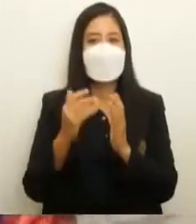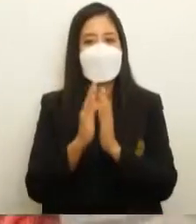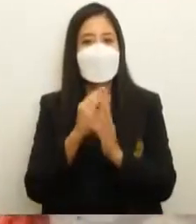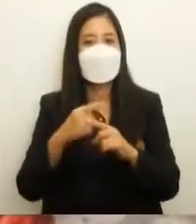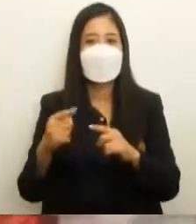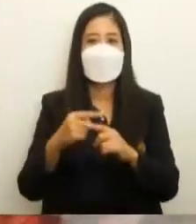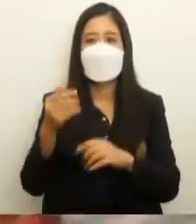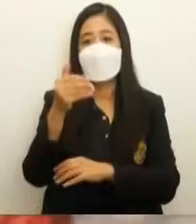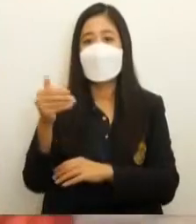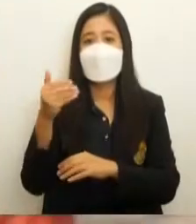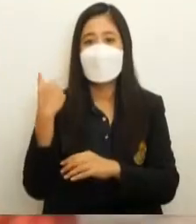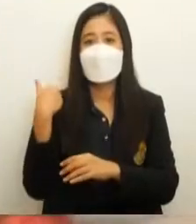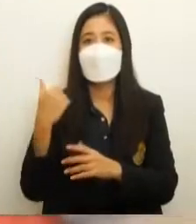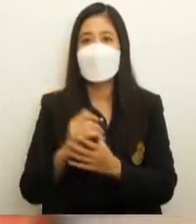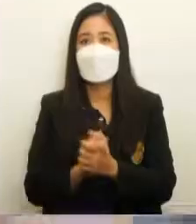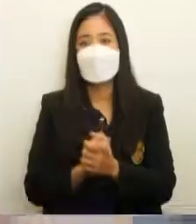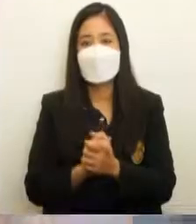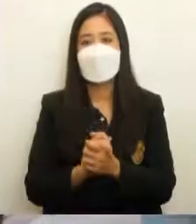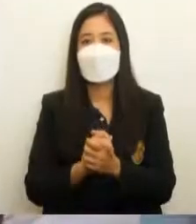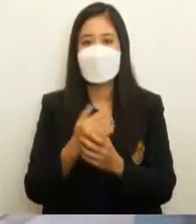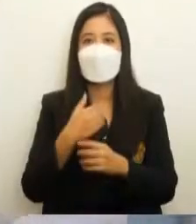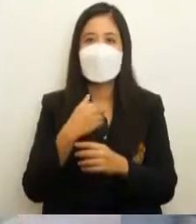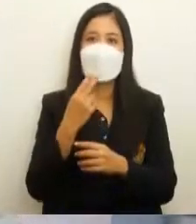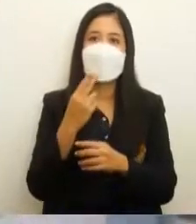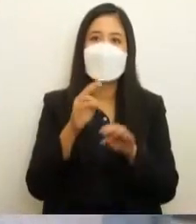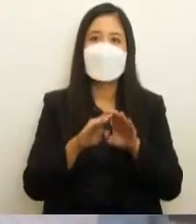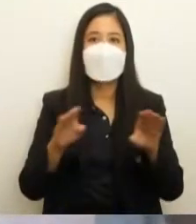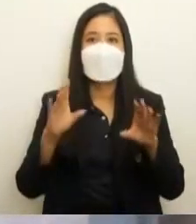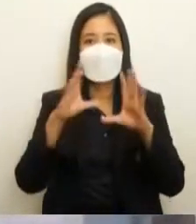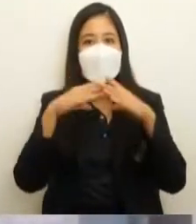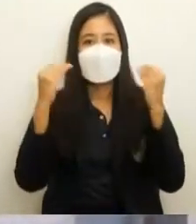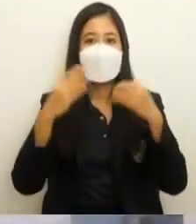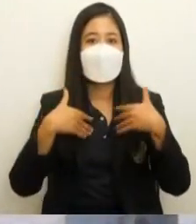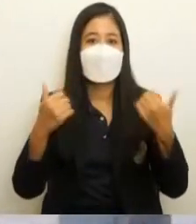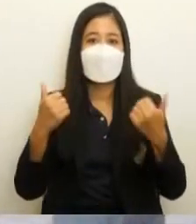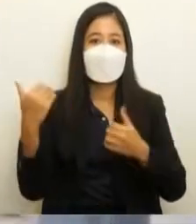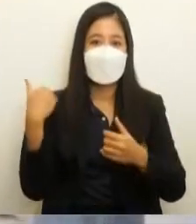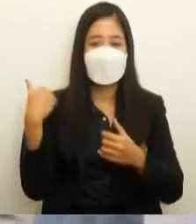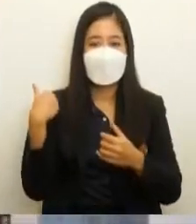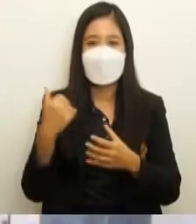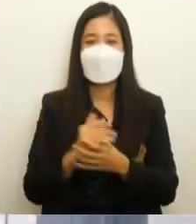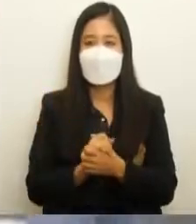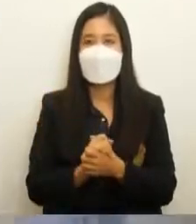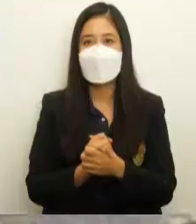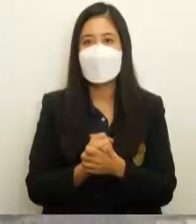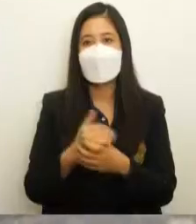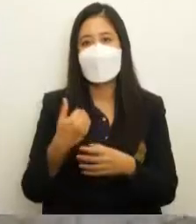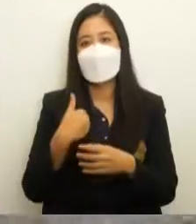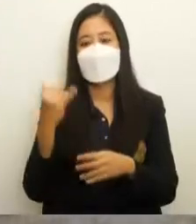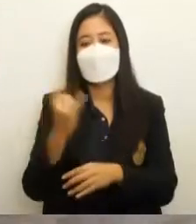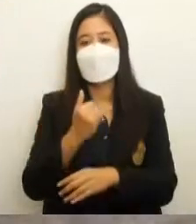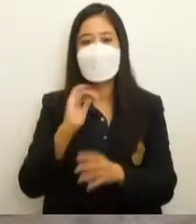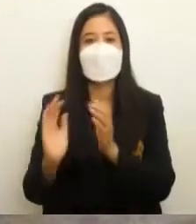ะร้องเพลงชาติอย่างพร้อมเพรียงกันเคารพธงชาตินอกจากเคารพธงชาติเสร็จยังมีสวดมนต์นะ